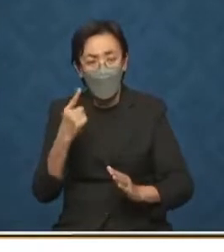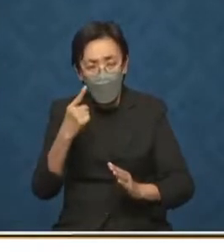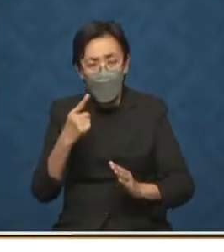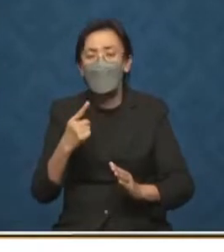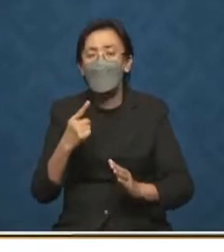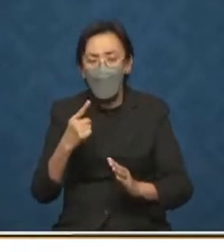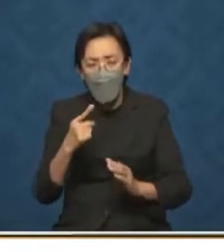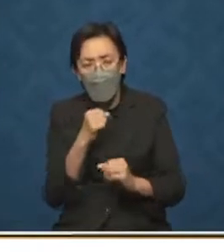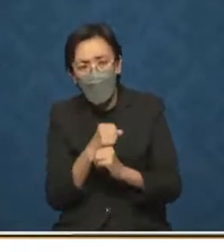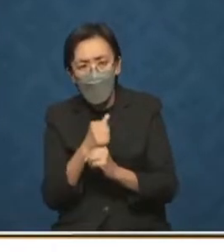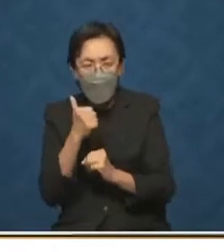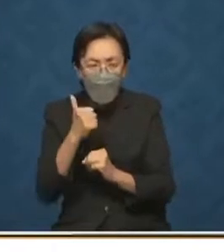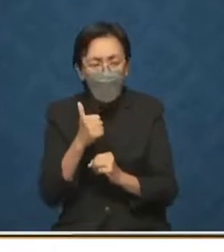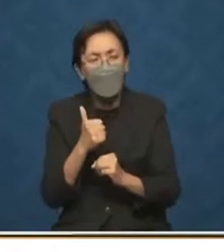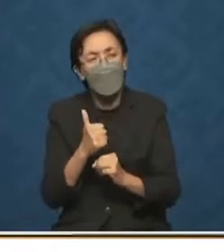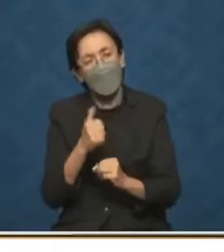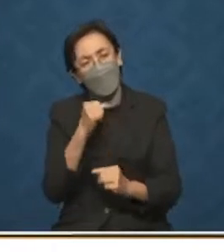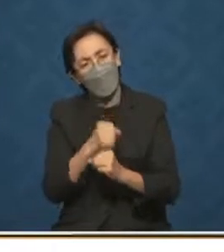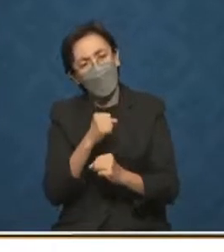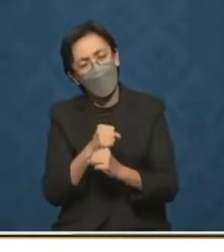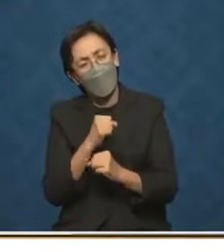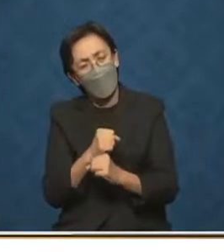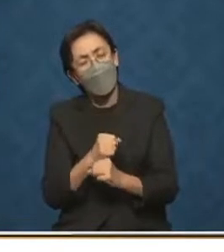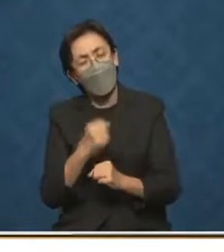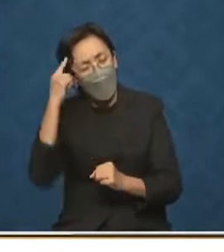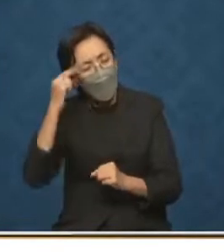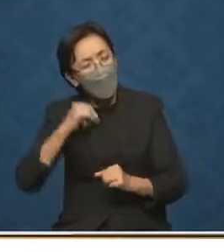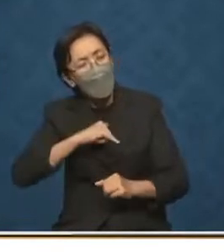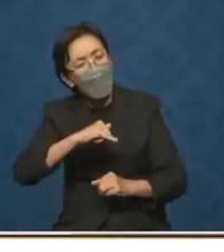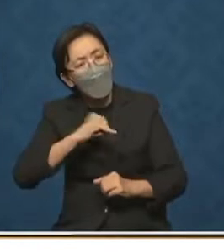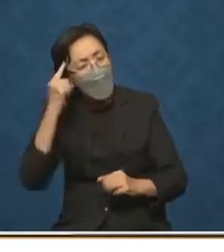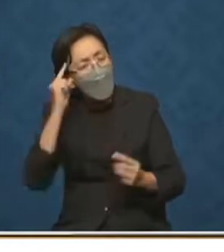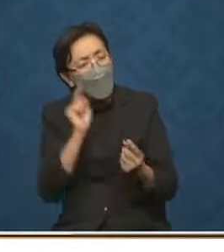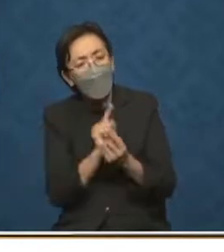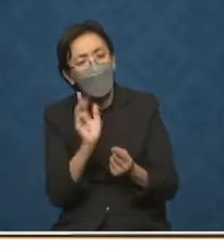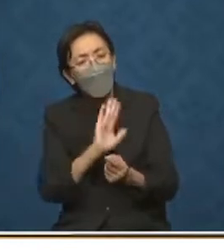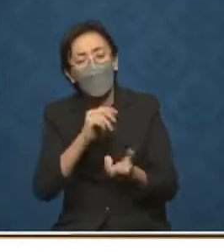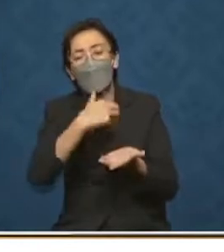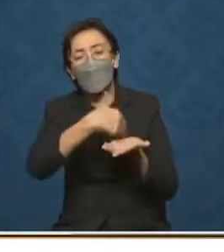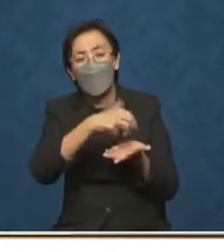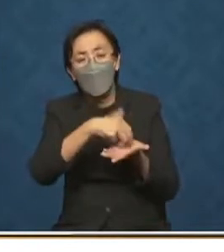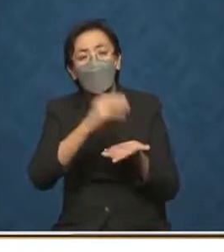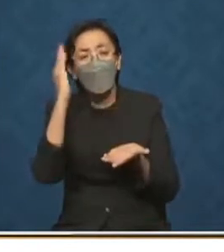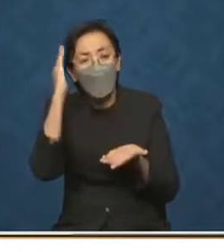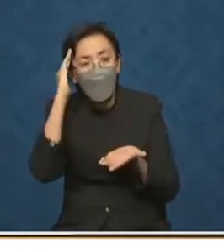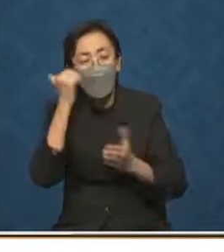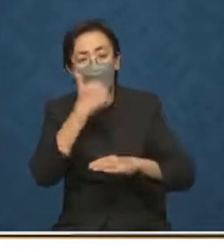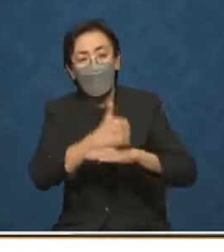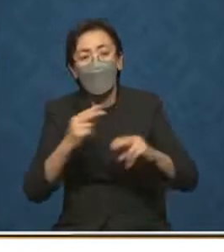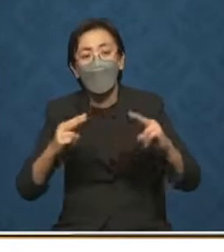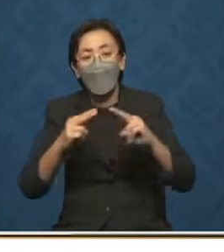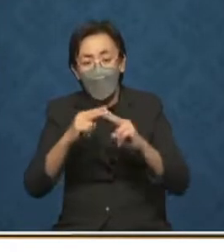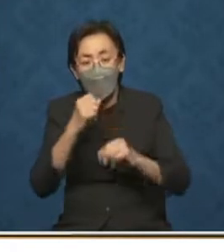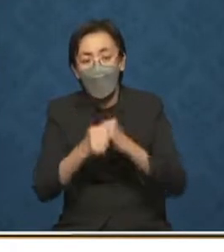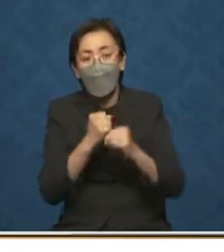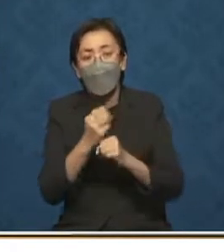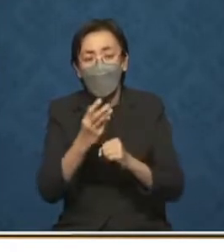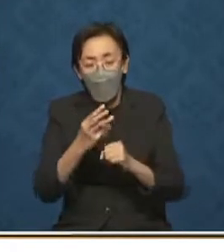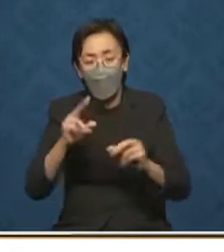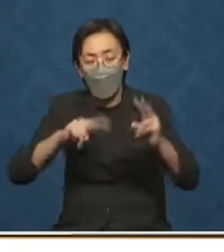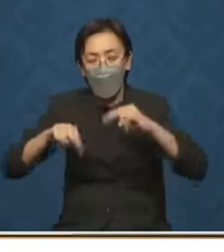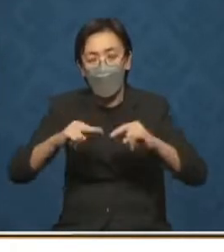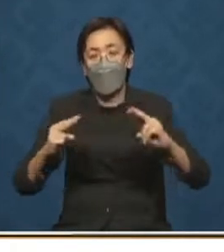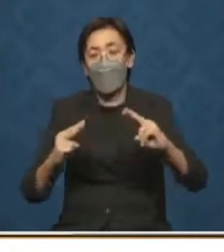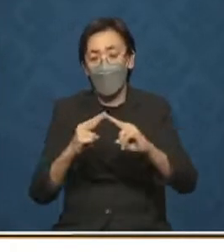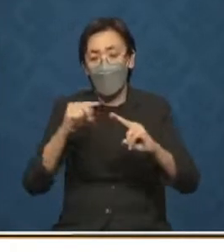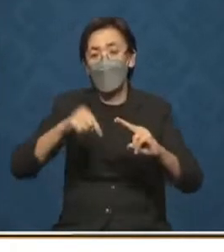ใ่ใจกทำงานจรง แล้วผมไมรจท่านเปกส่วตัวแต่อยากจะเลาใหท่านฟัง เพระวท่านเป็รฐมูตีที่กำกับดูแลกระสวงน